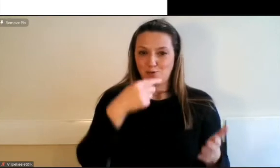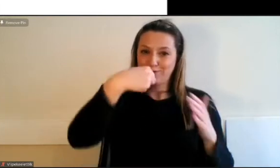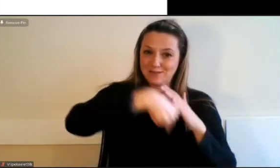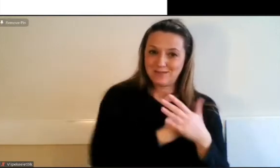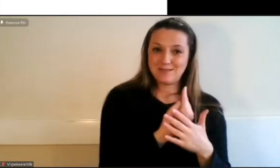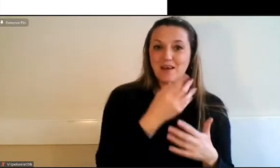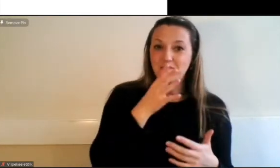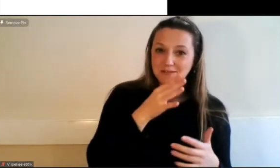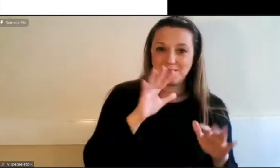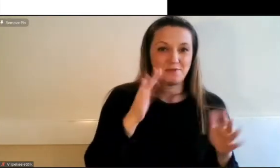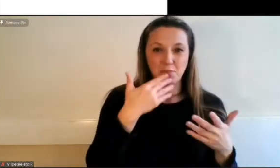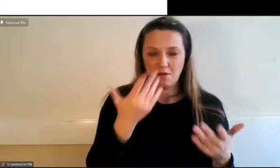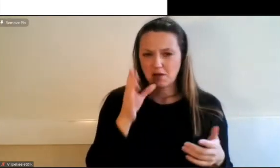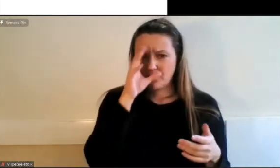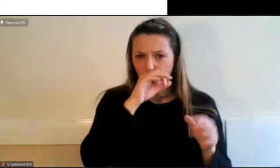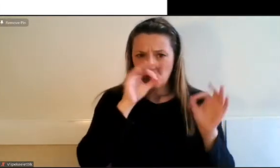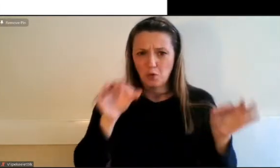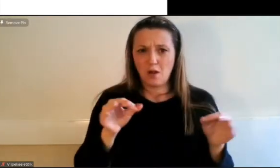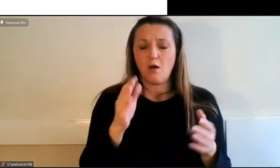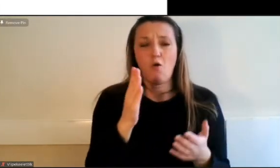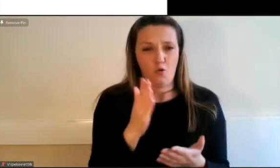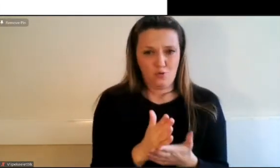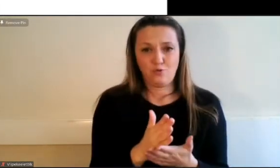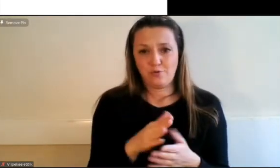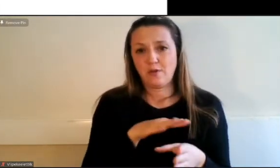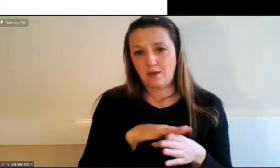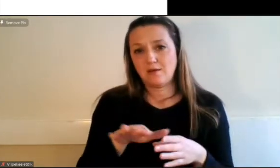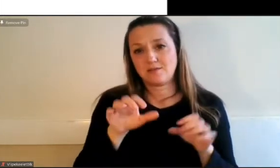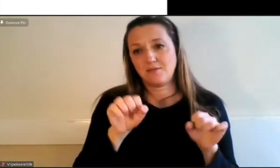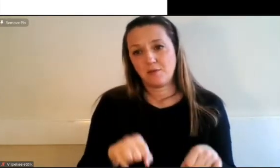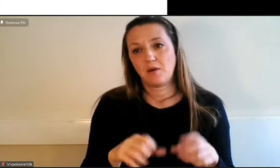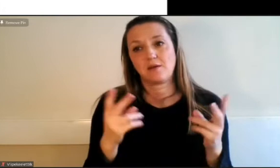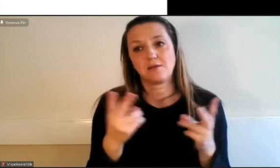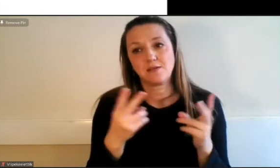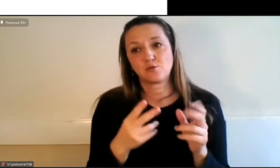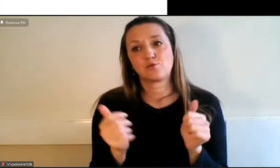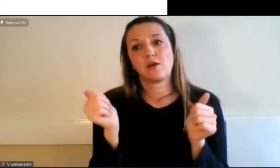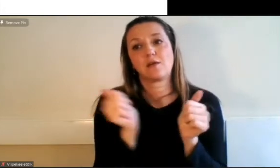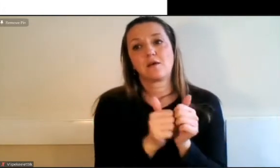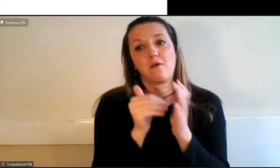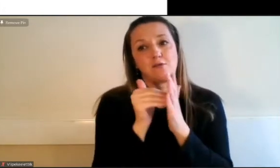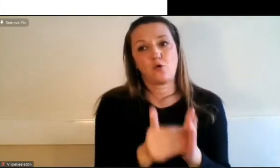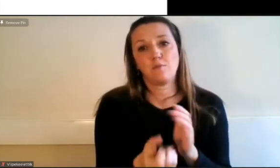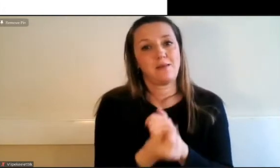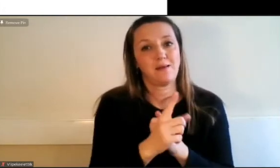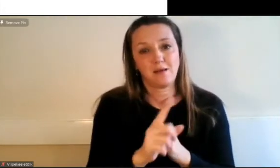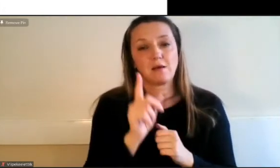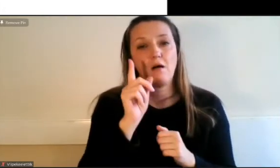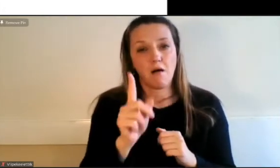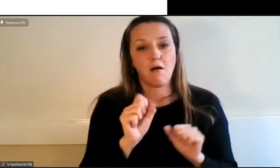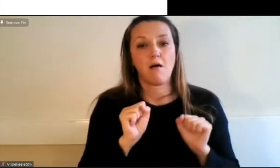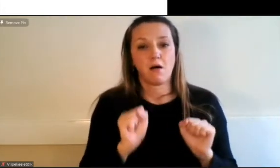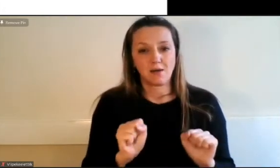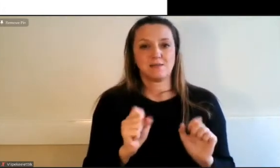Ja siin lihtsalt võetud ravimi uuringust välja, minu arust oli see Pfizeri uuringust, et